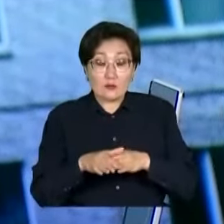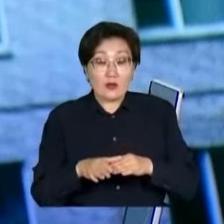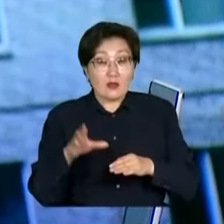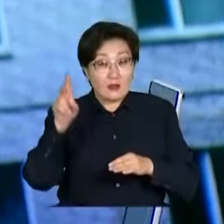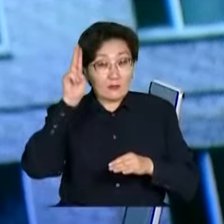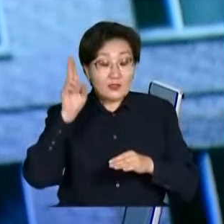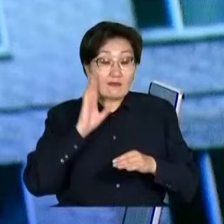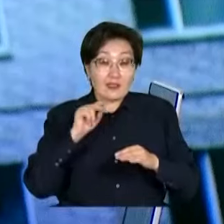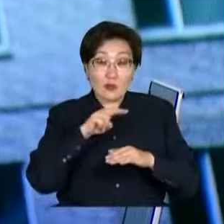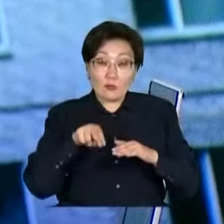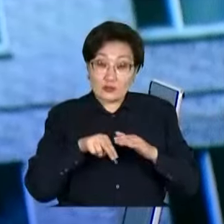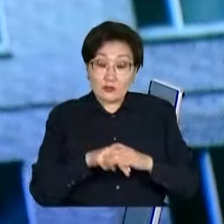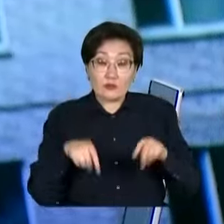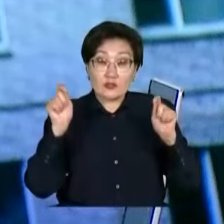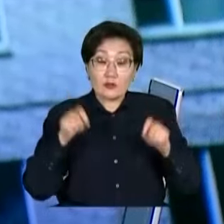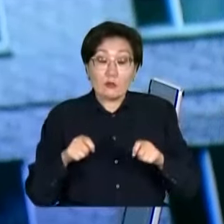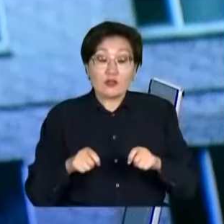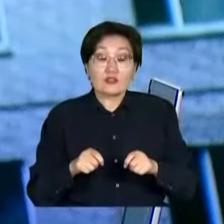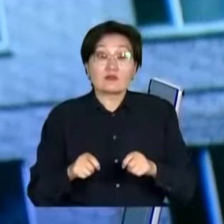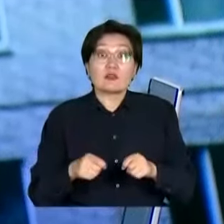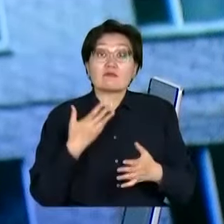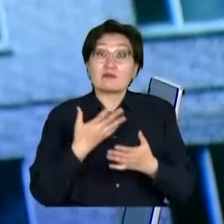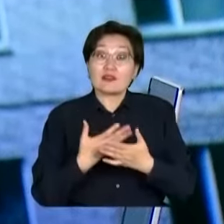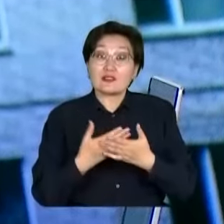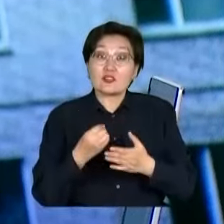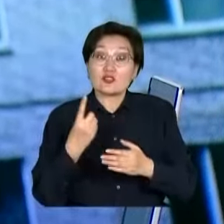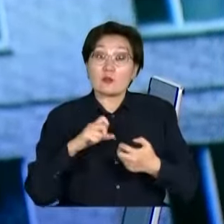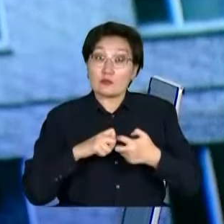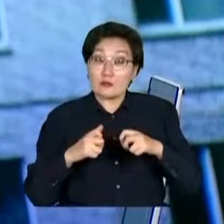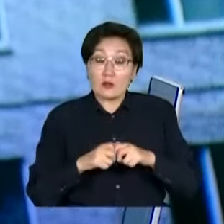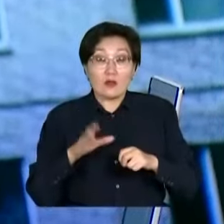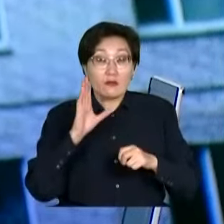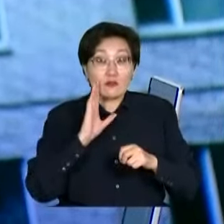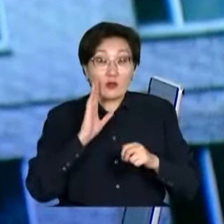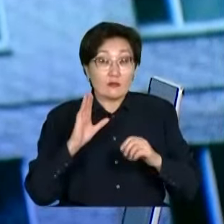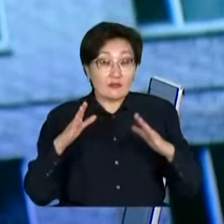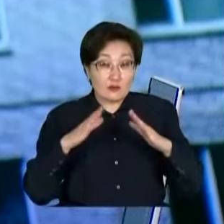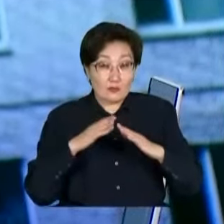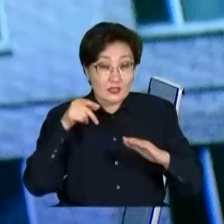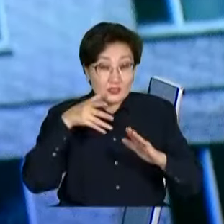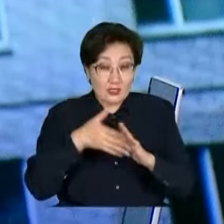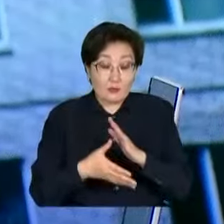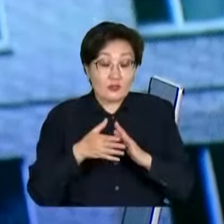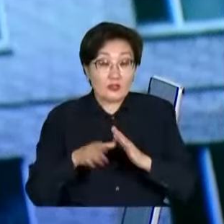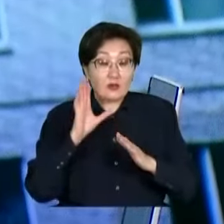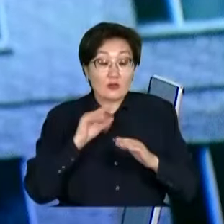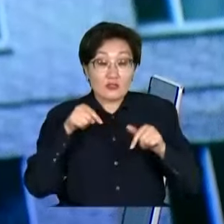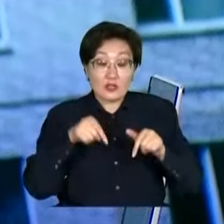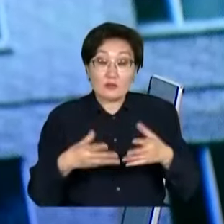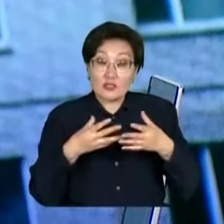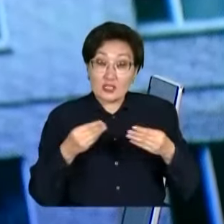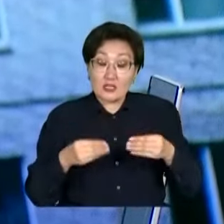нечистотами подвал. Кроме того, дожди обнажили еще один недостаток. В доме протекает крыша. Из-за этого в помещениях оцарели стены и